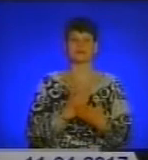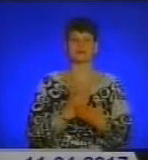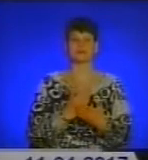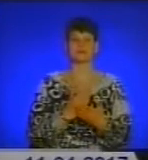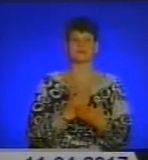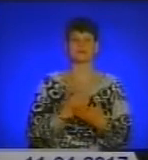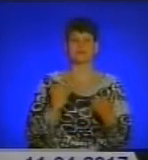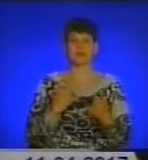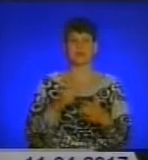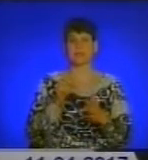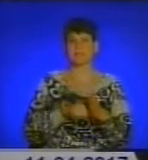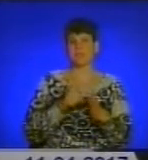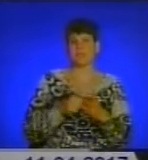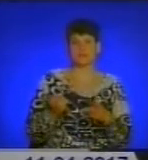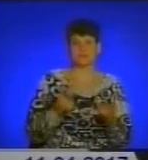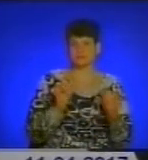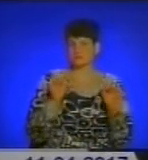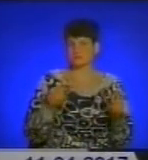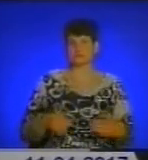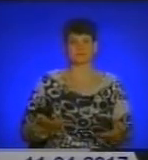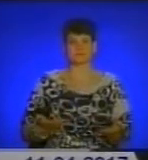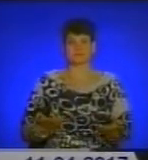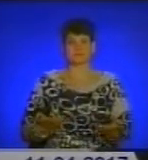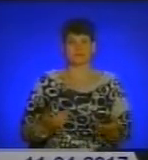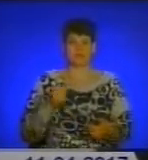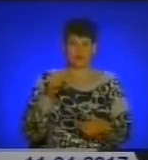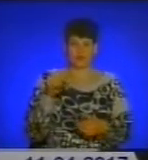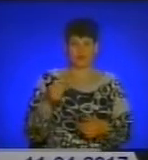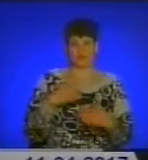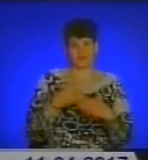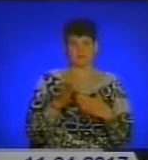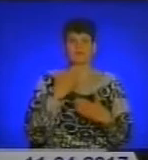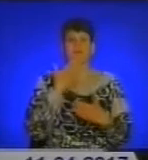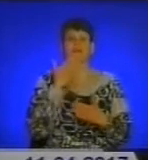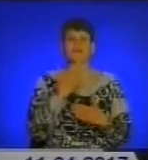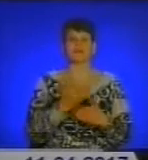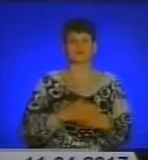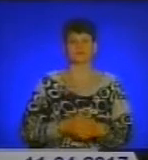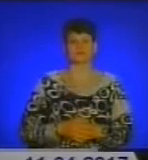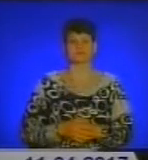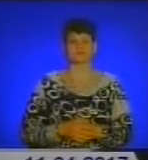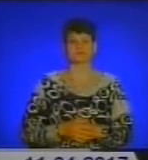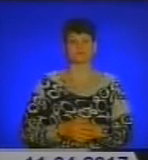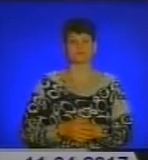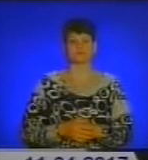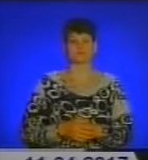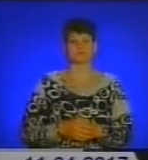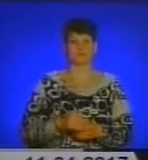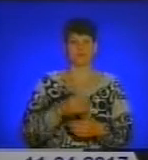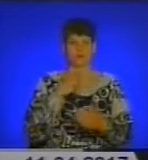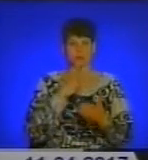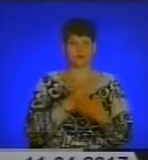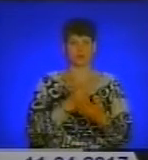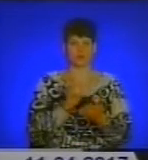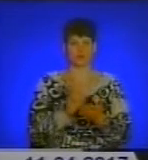і бандити зайти, розумієте? Дзвонять, відкриваємо двері, питаємося. Представляють документи, мають при